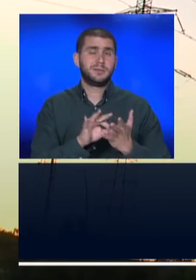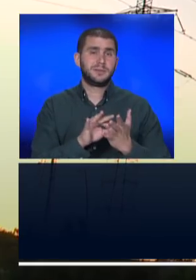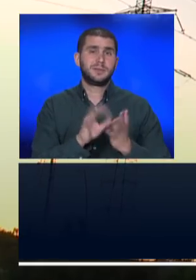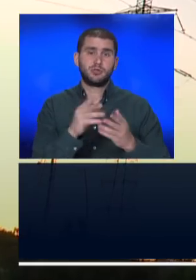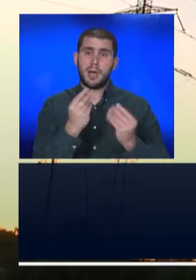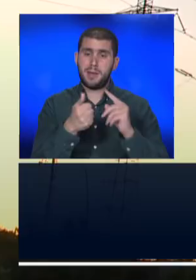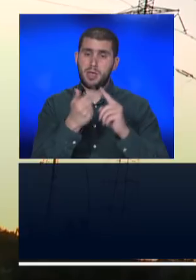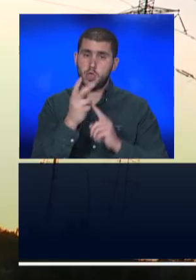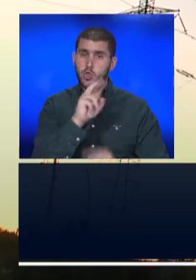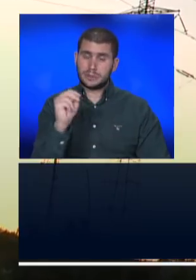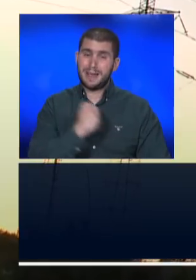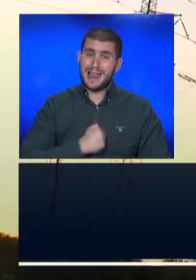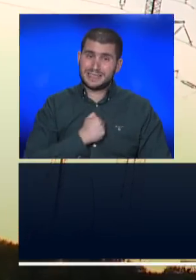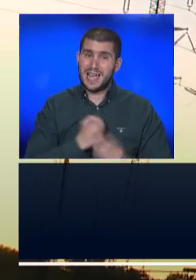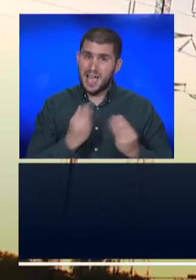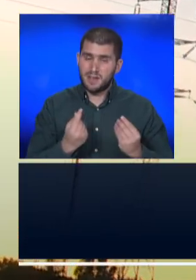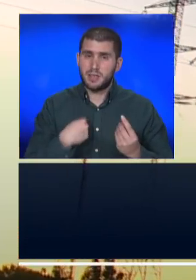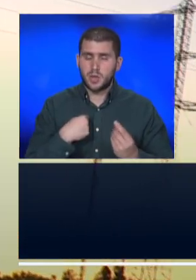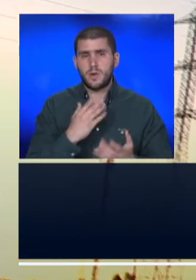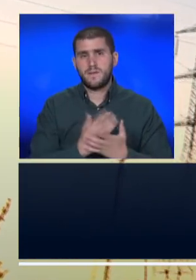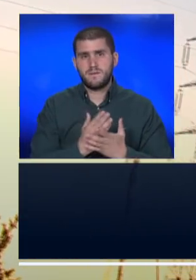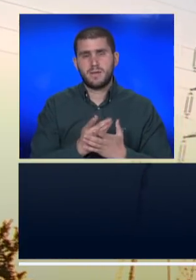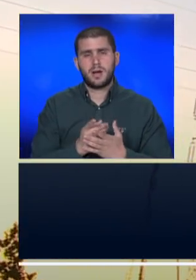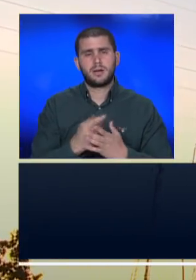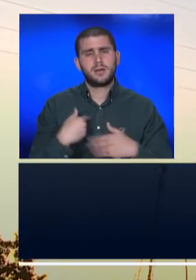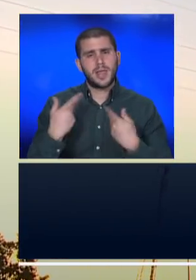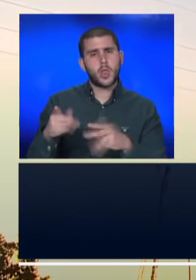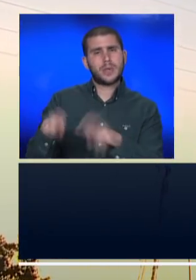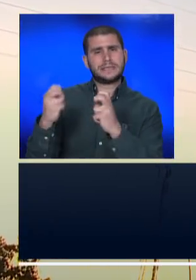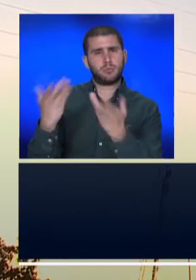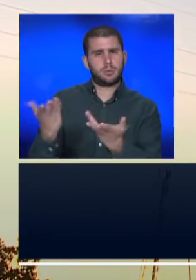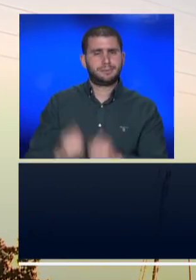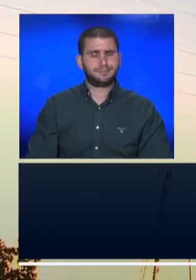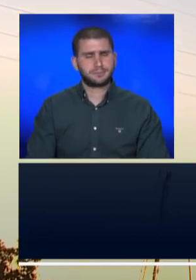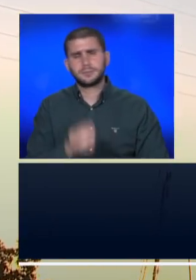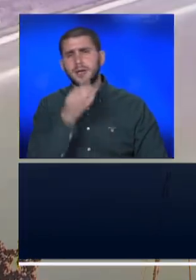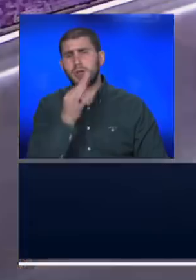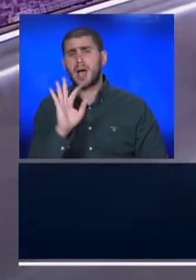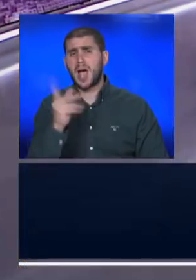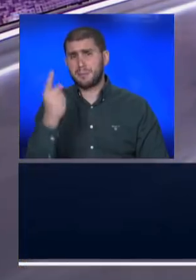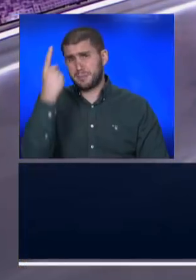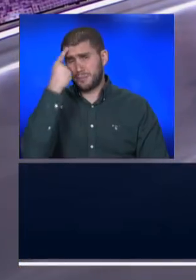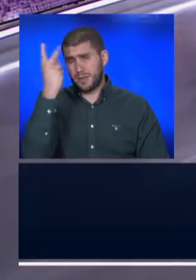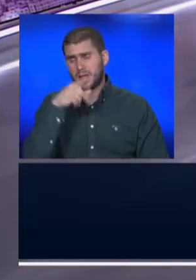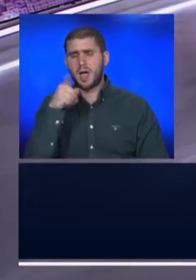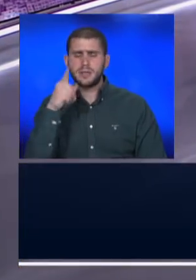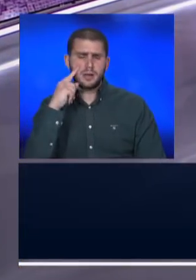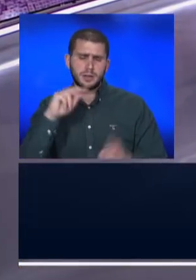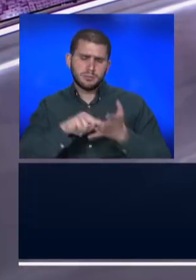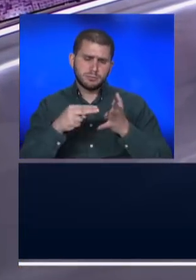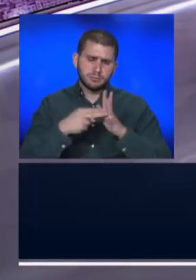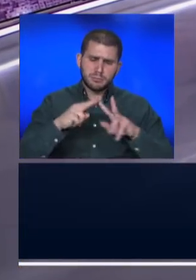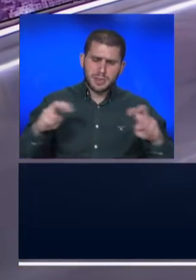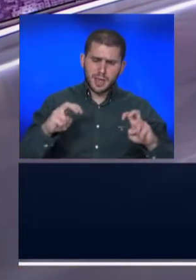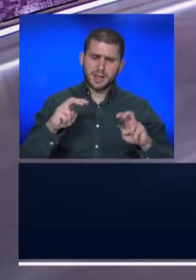לצערי הרב, אנחנו שיחקנו לידיו. אחרי השאלה אם להבנתך, כפי שאתה מנתח את התמונה אחרי 10 ימים, האם